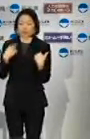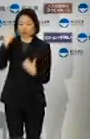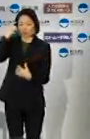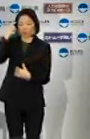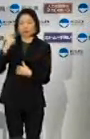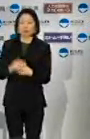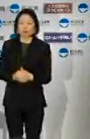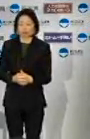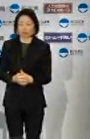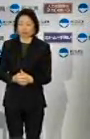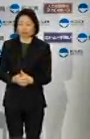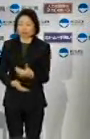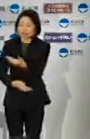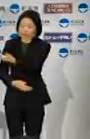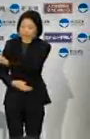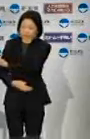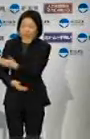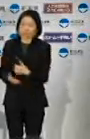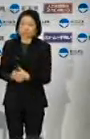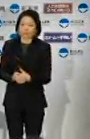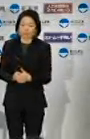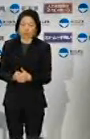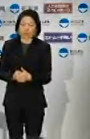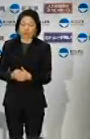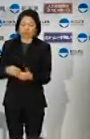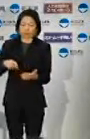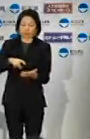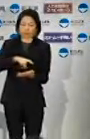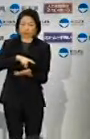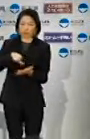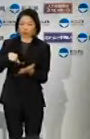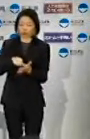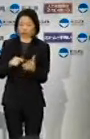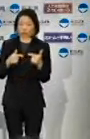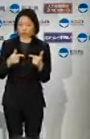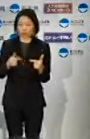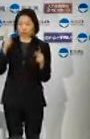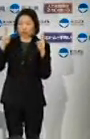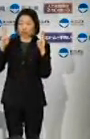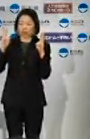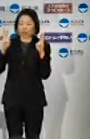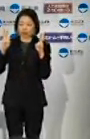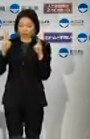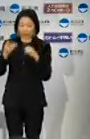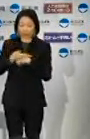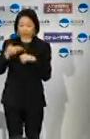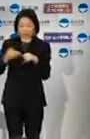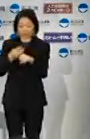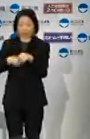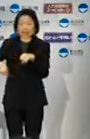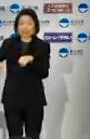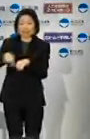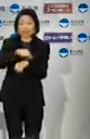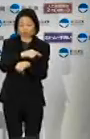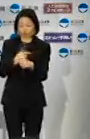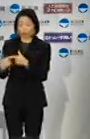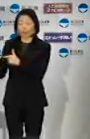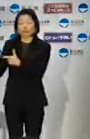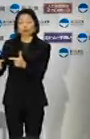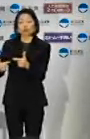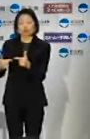ています。 地元のバス会社からは一周線はやっぱり道外から来る観光客にと